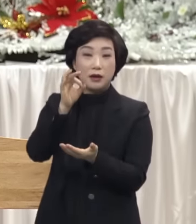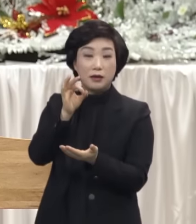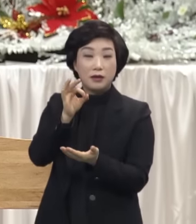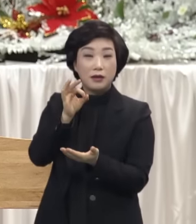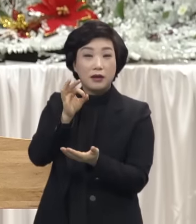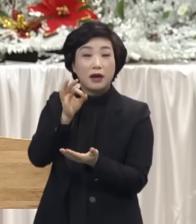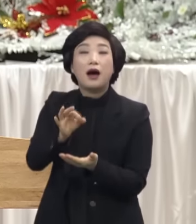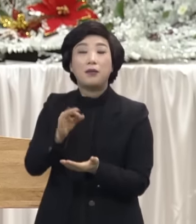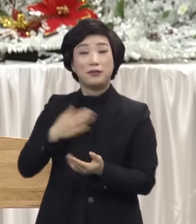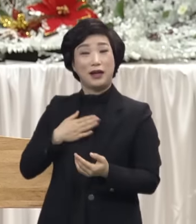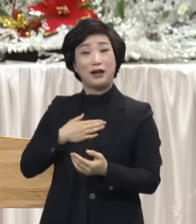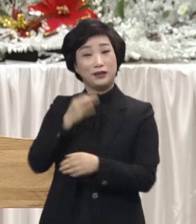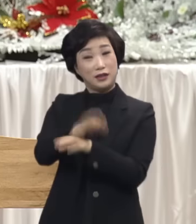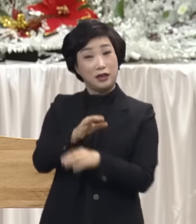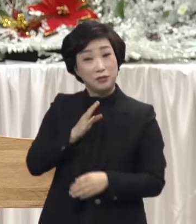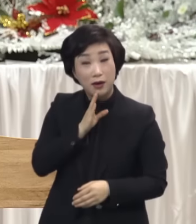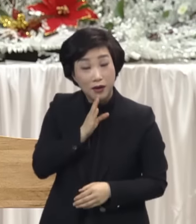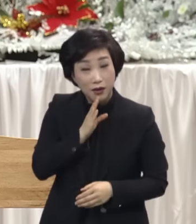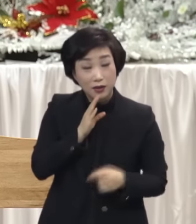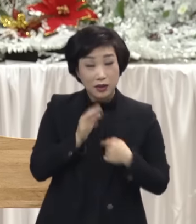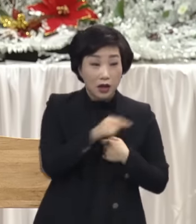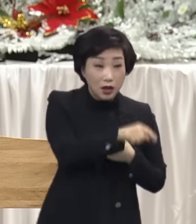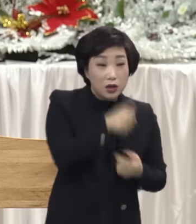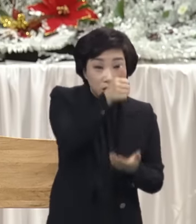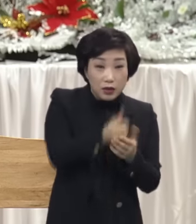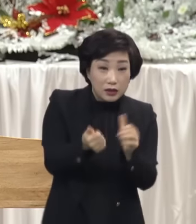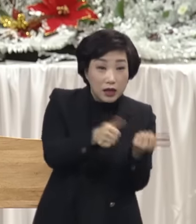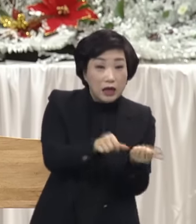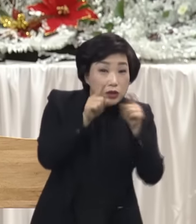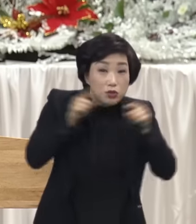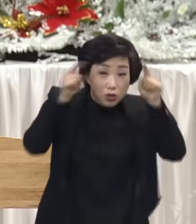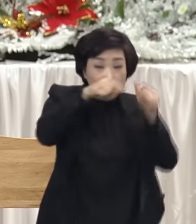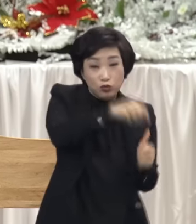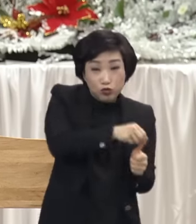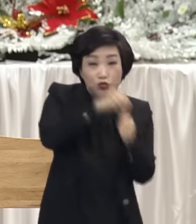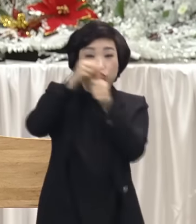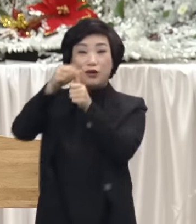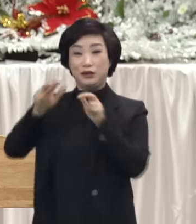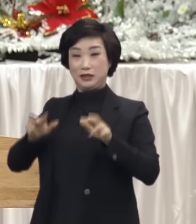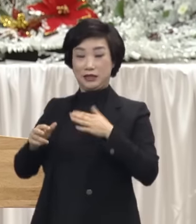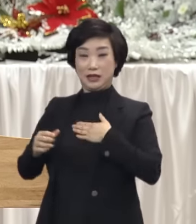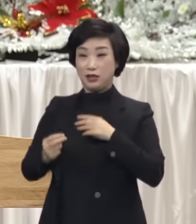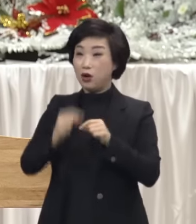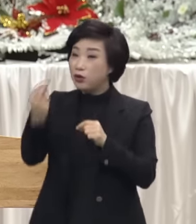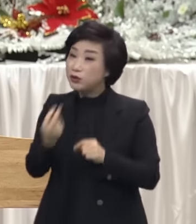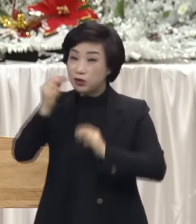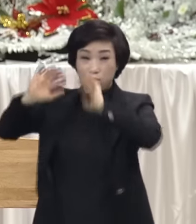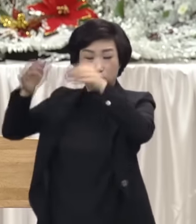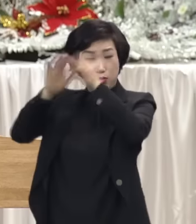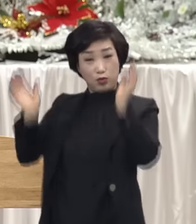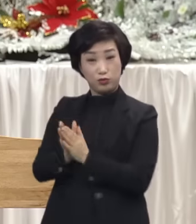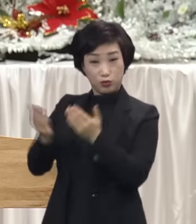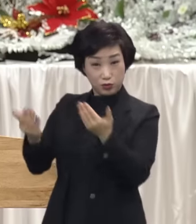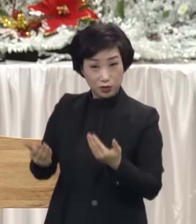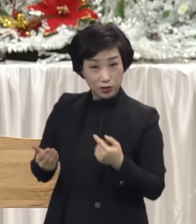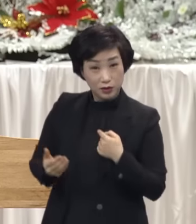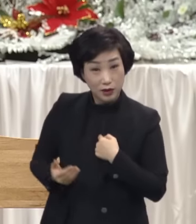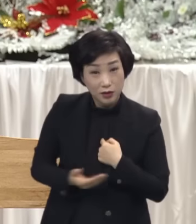사서 죄와 사망과 지옥에서 구원해서 영생과 천국을 부여하시고